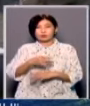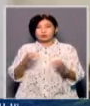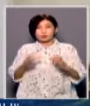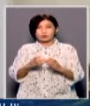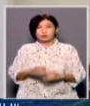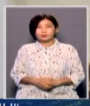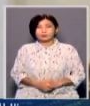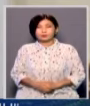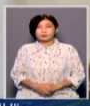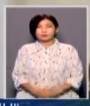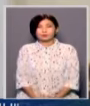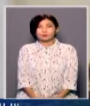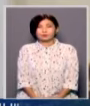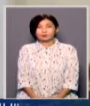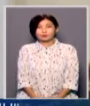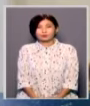компании.